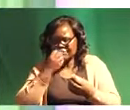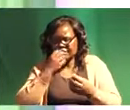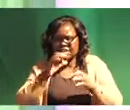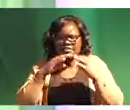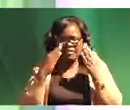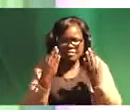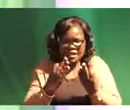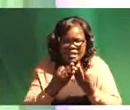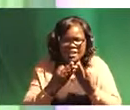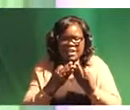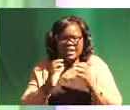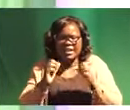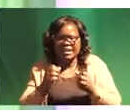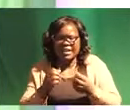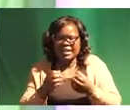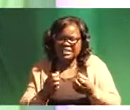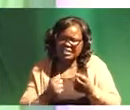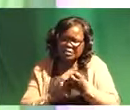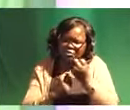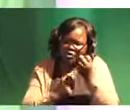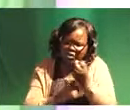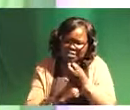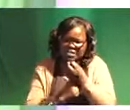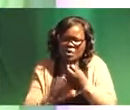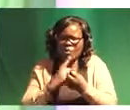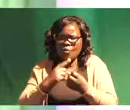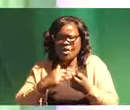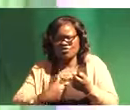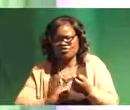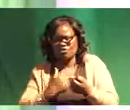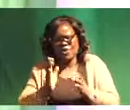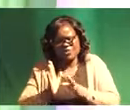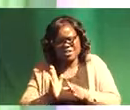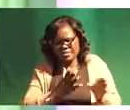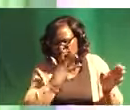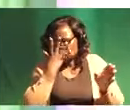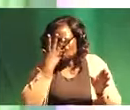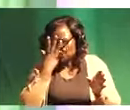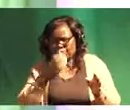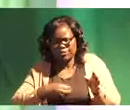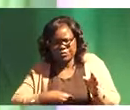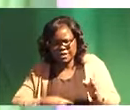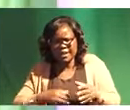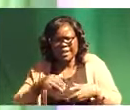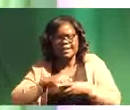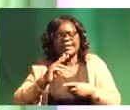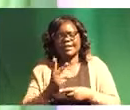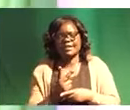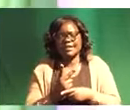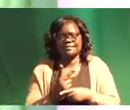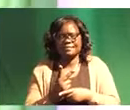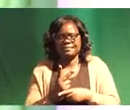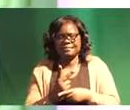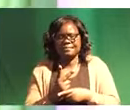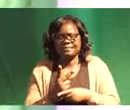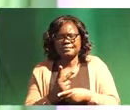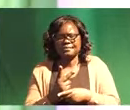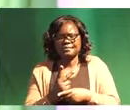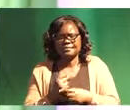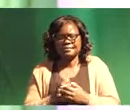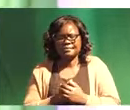yake, anaweza kujisimamia na tuondoe aibu ya njaa katika taifa letu la